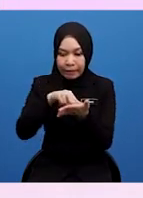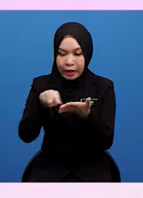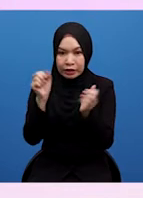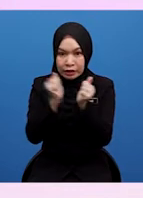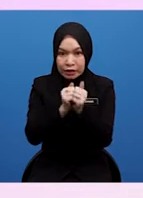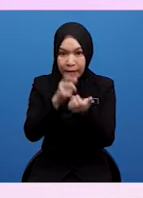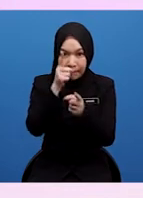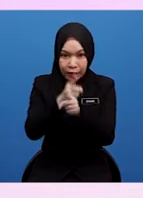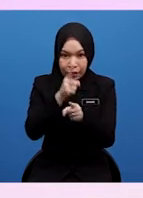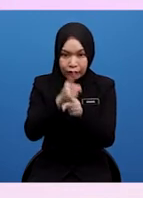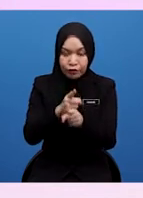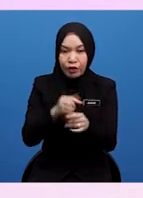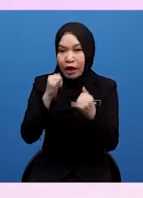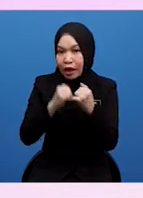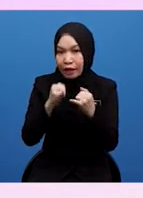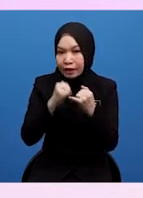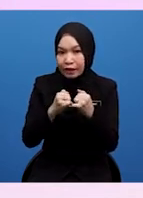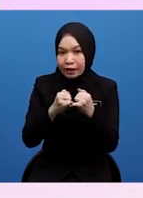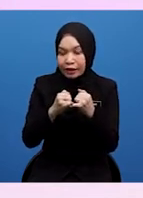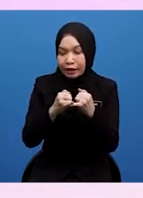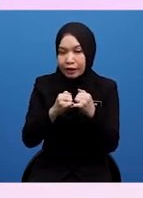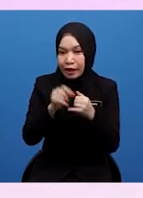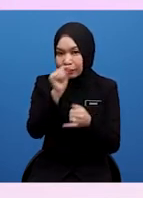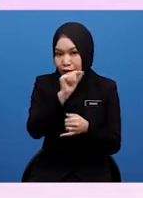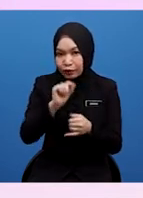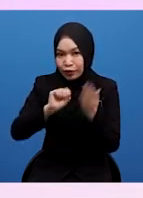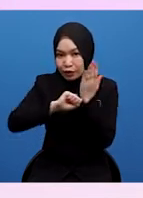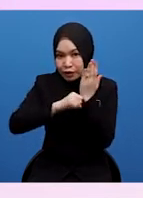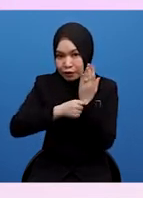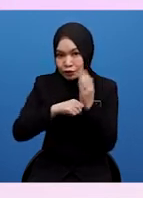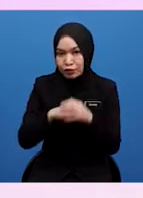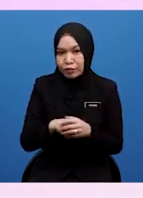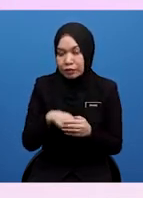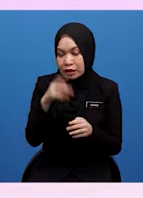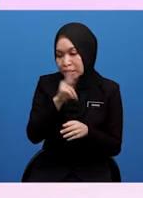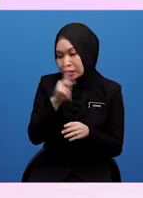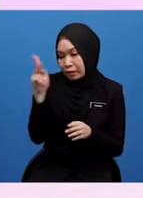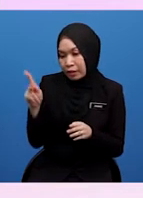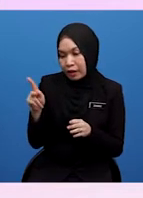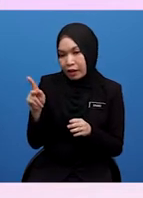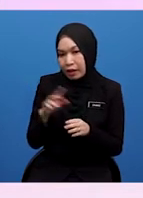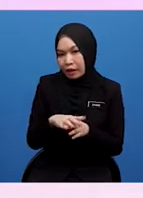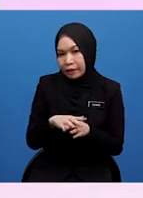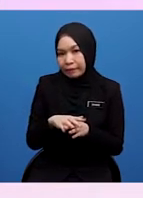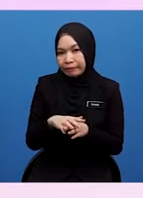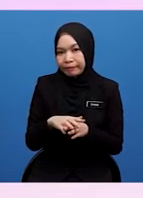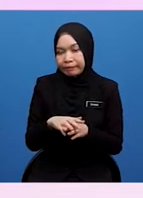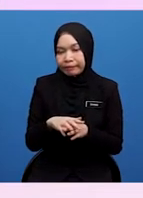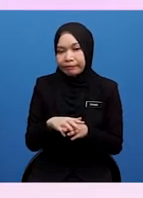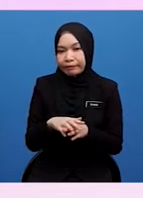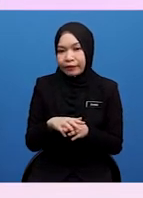betul. Akhir sekali, tuliskan sumber di sebelah kanan bahagian bawah